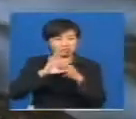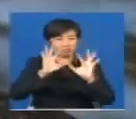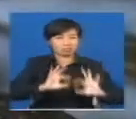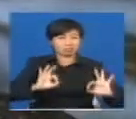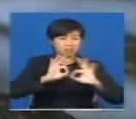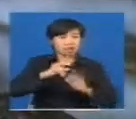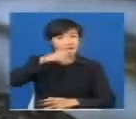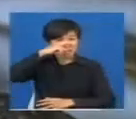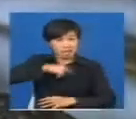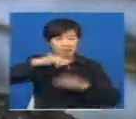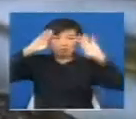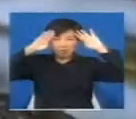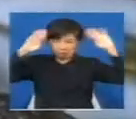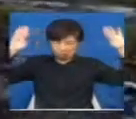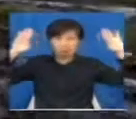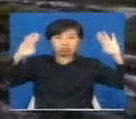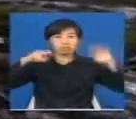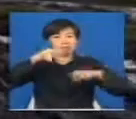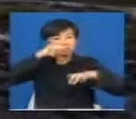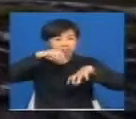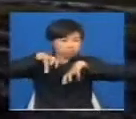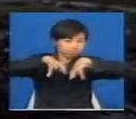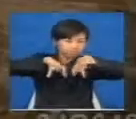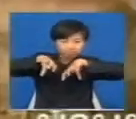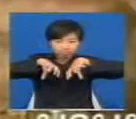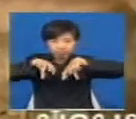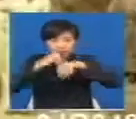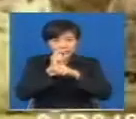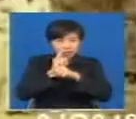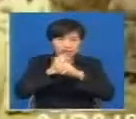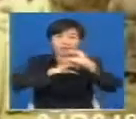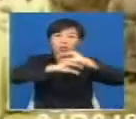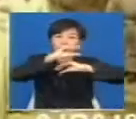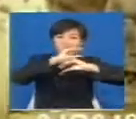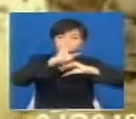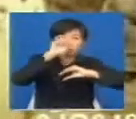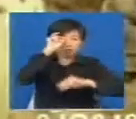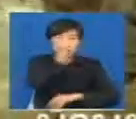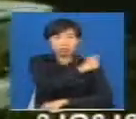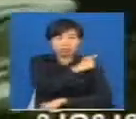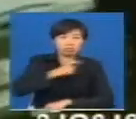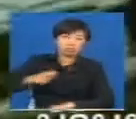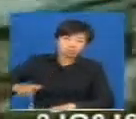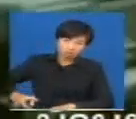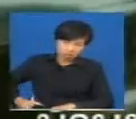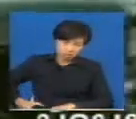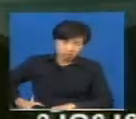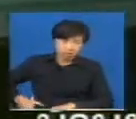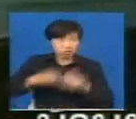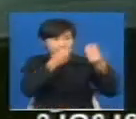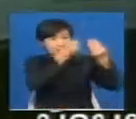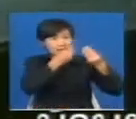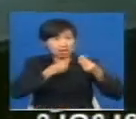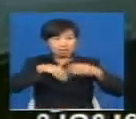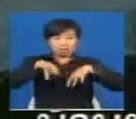ทศไทยในการบริหารจัดการน้ำประกอบกับโครงการพระราชดำริที่พระบาทสมเด็จพระเจ้าอยู่หัวพระราชทาน